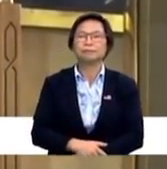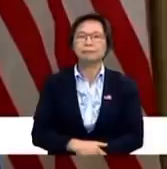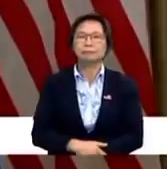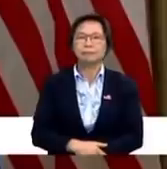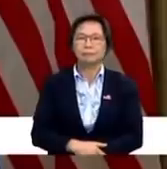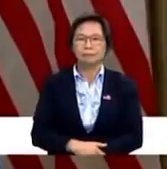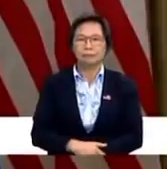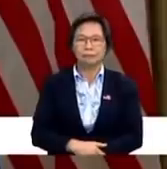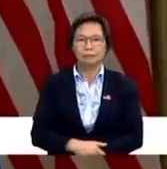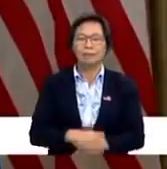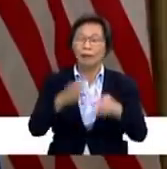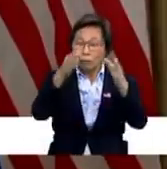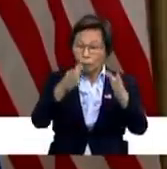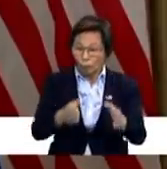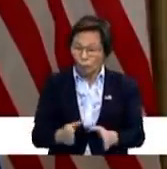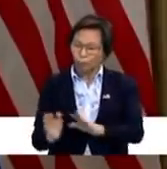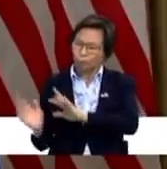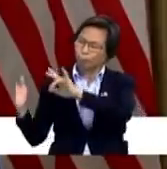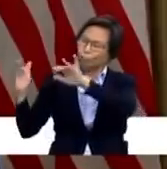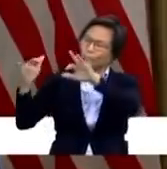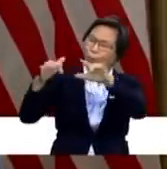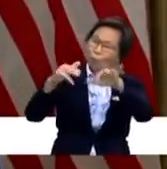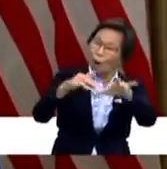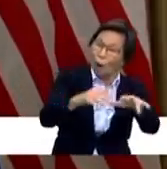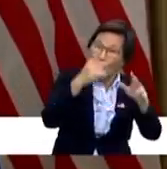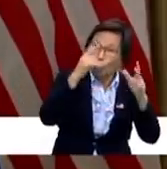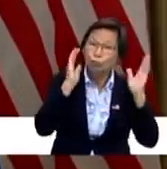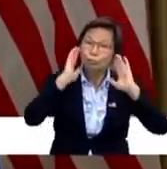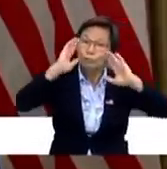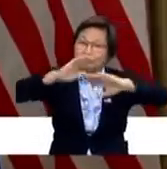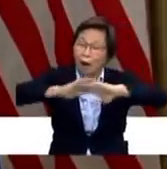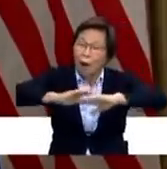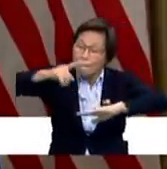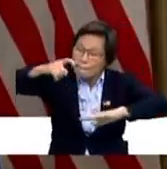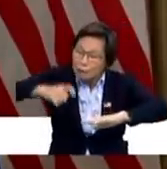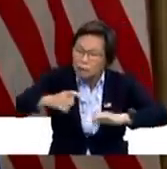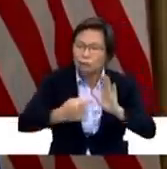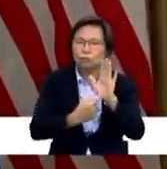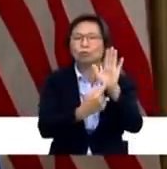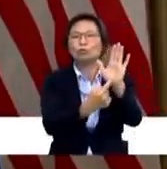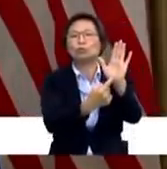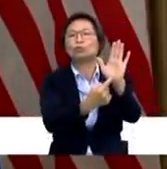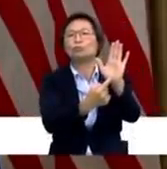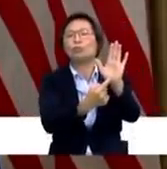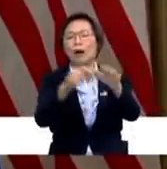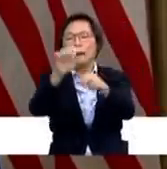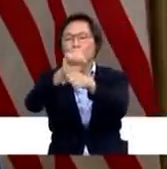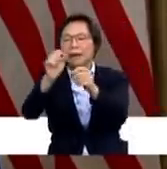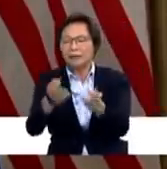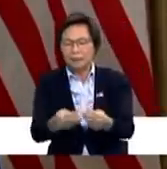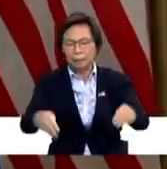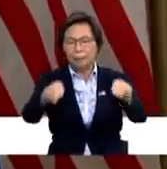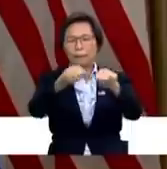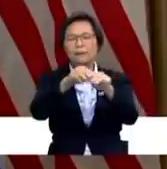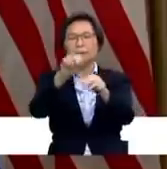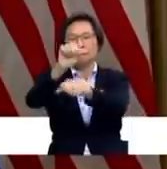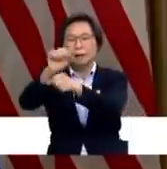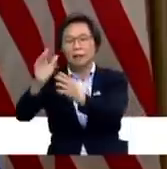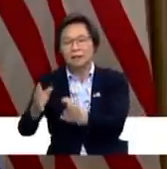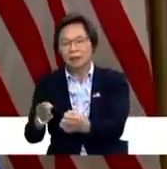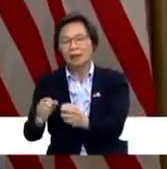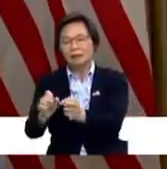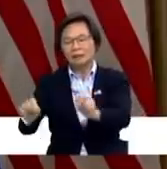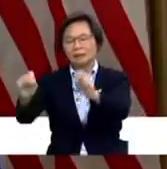keduanya lah jemaah yang hadir untuk menunaikan salat istilah menunjukkan pada petugas masjid dan Surau